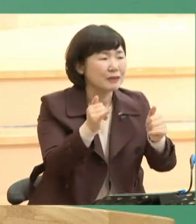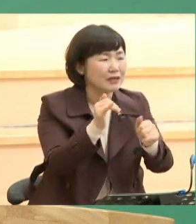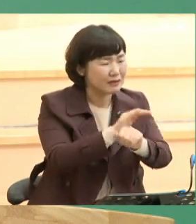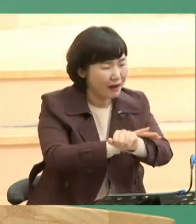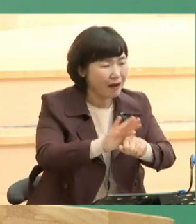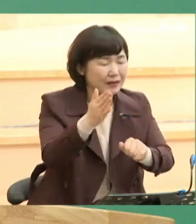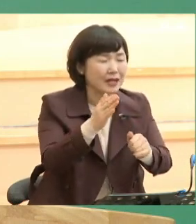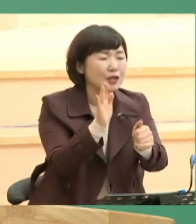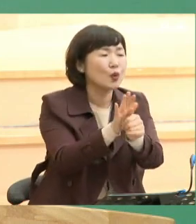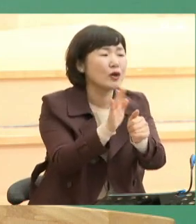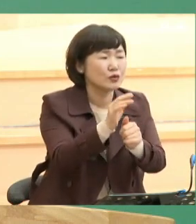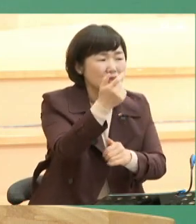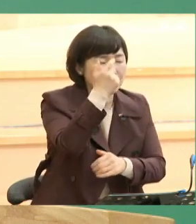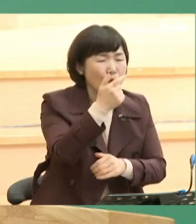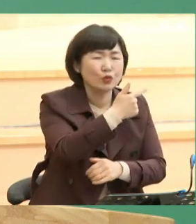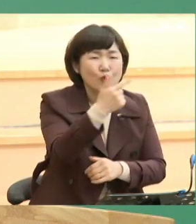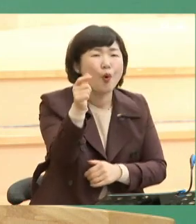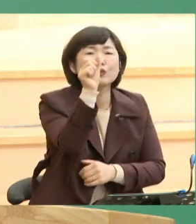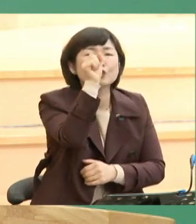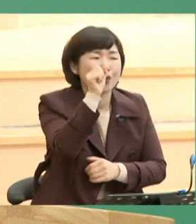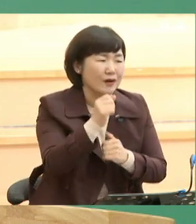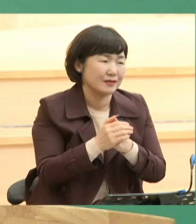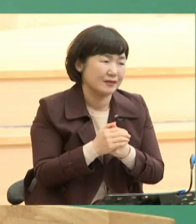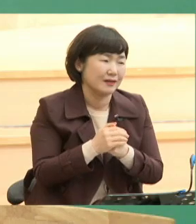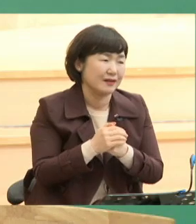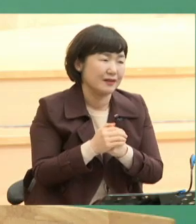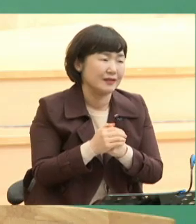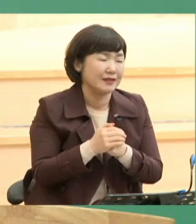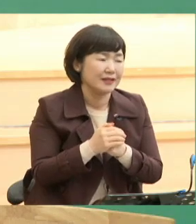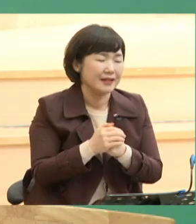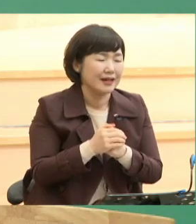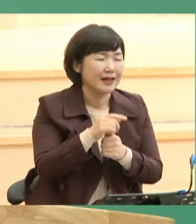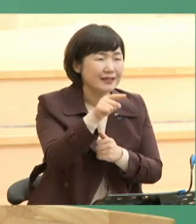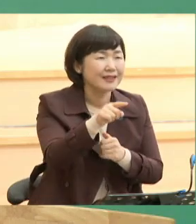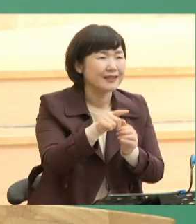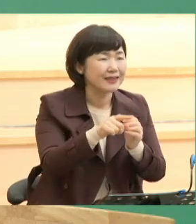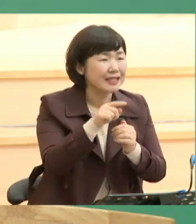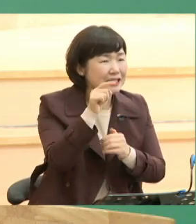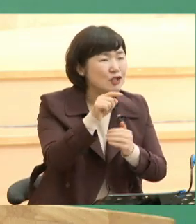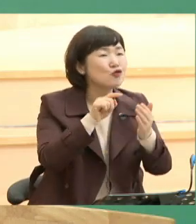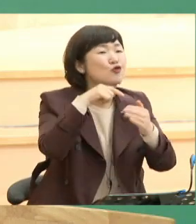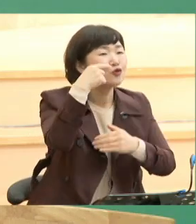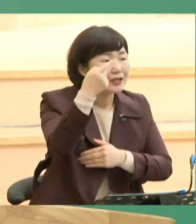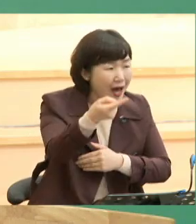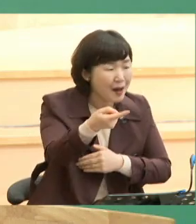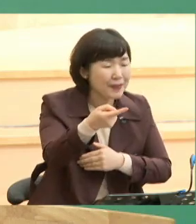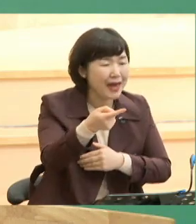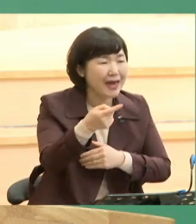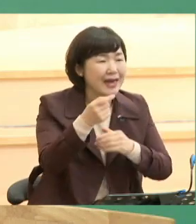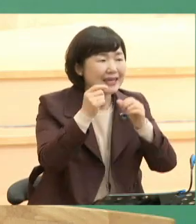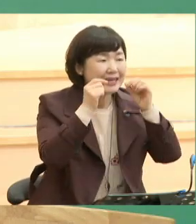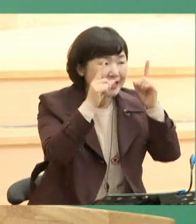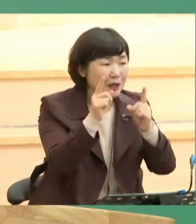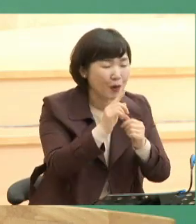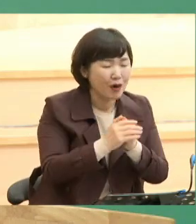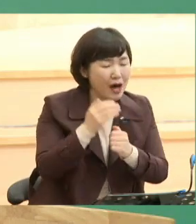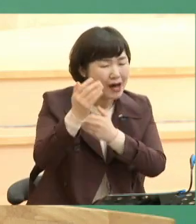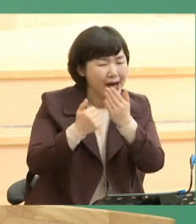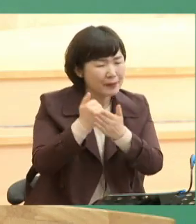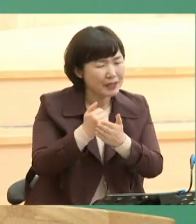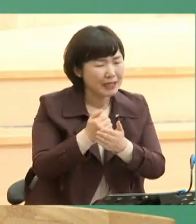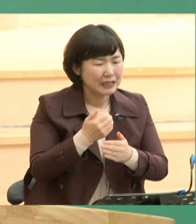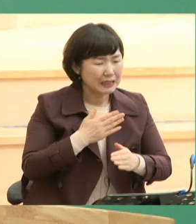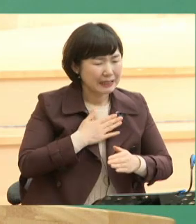진짜 기뻐하신 거라 그 다음에 알게되어 줬어요 왜 이타적인 기도를 하나님이 진짜 기뻐